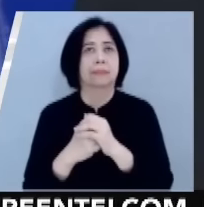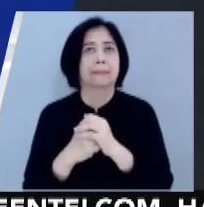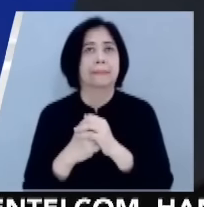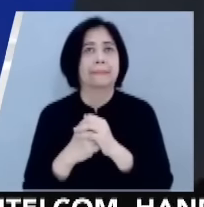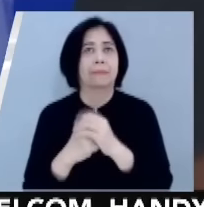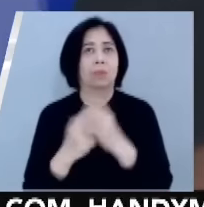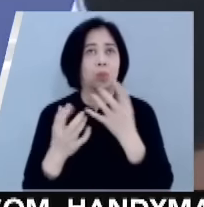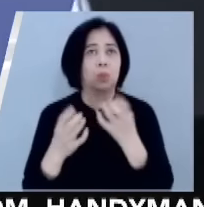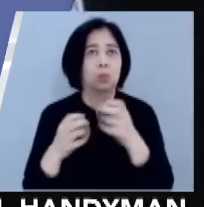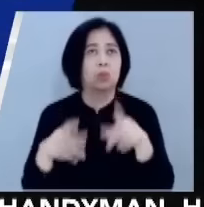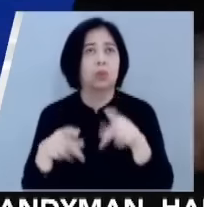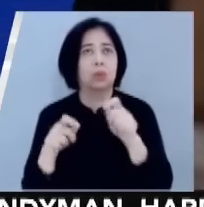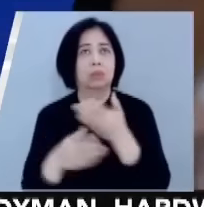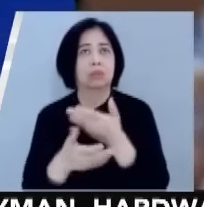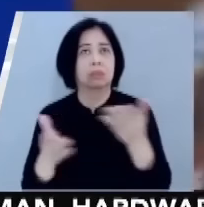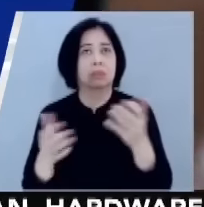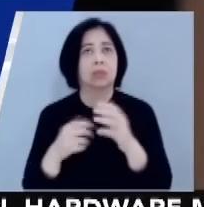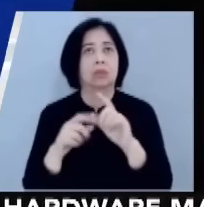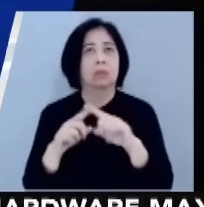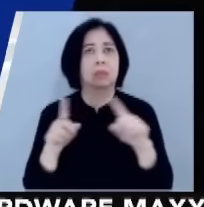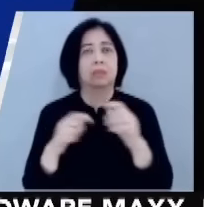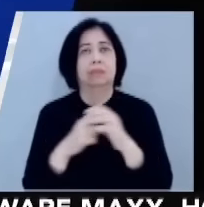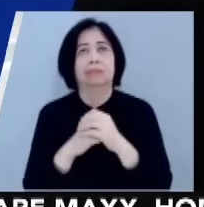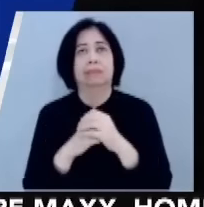Makulisod pa kaya ba?